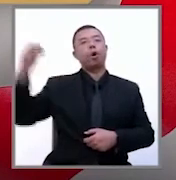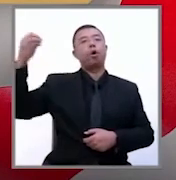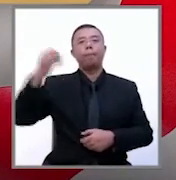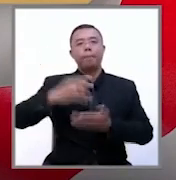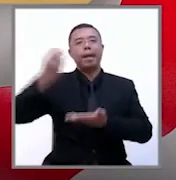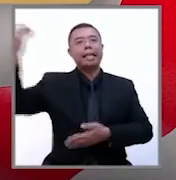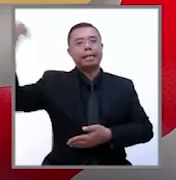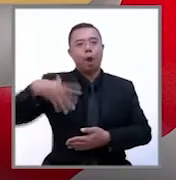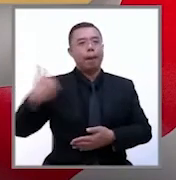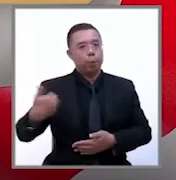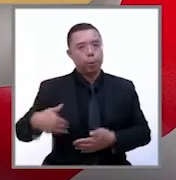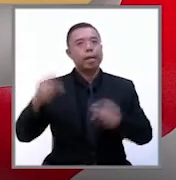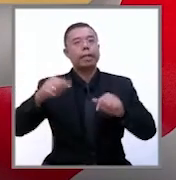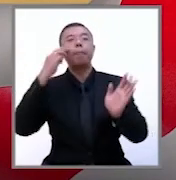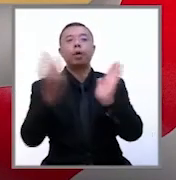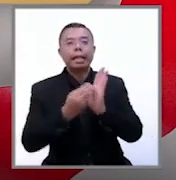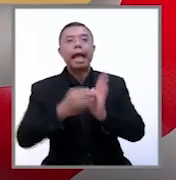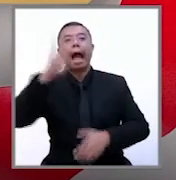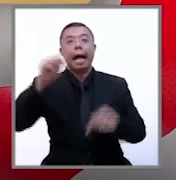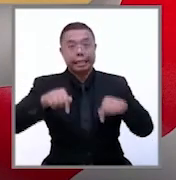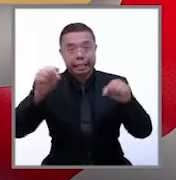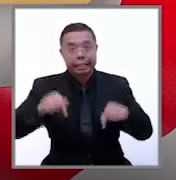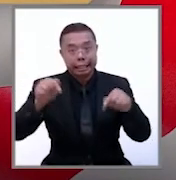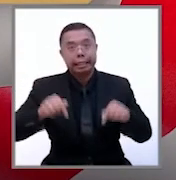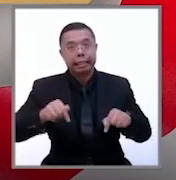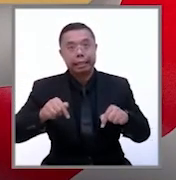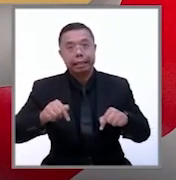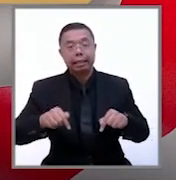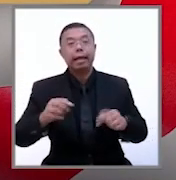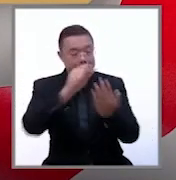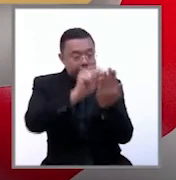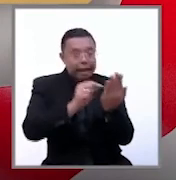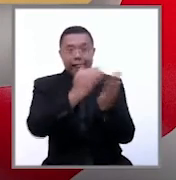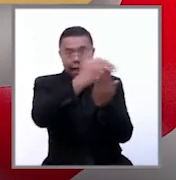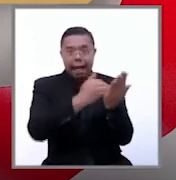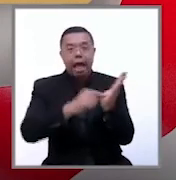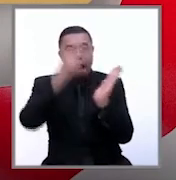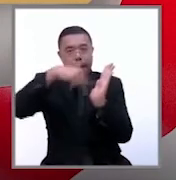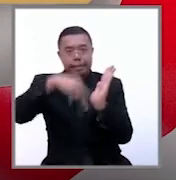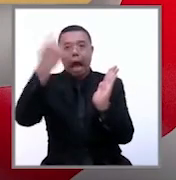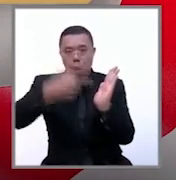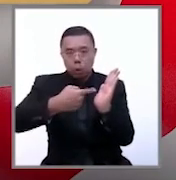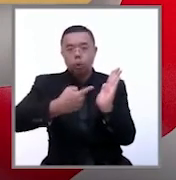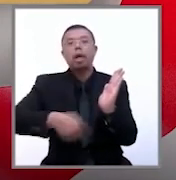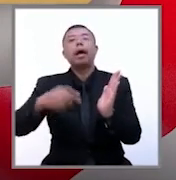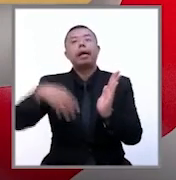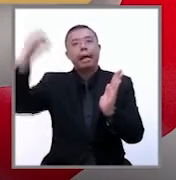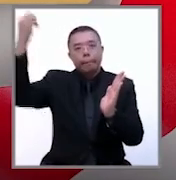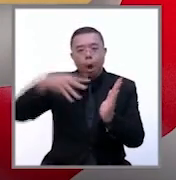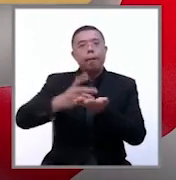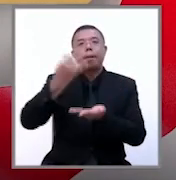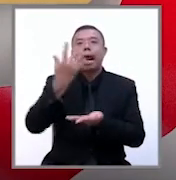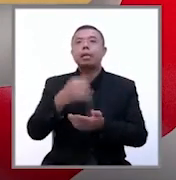beras lalu sekarang faktanya per hari ini Ini per hari ini Ini catatan data ini harus dibaca Ini impor